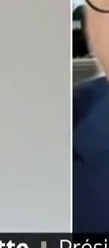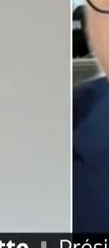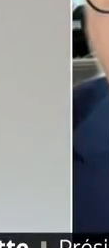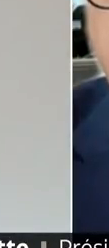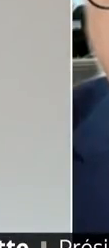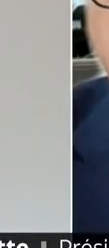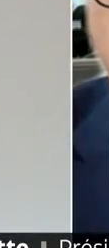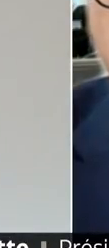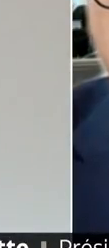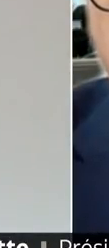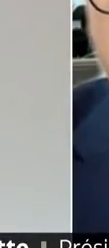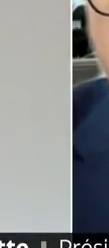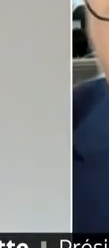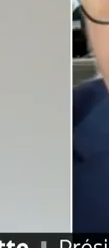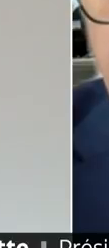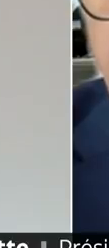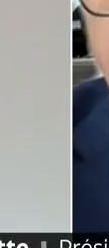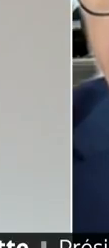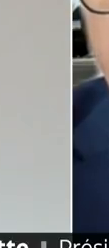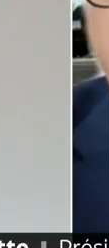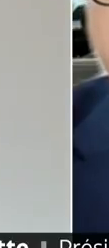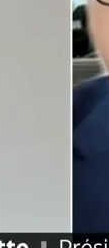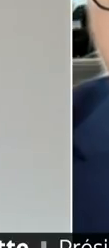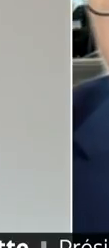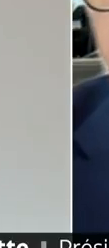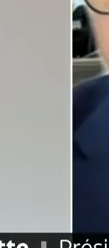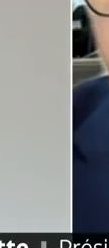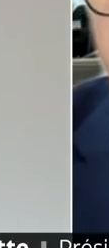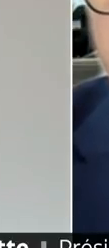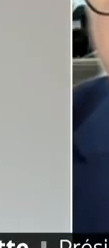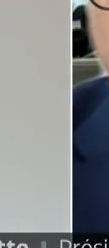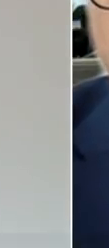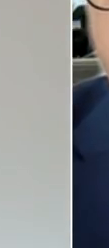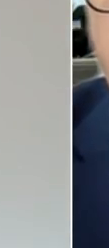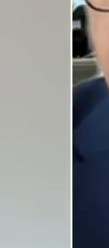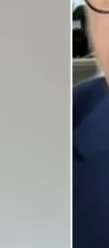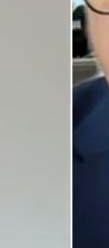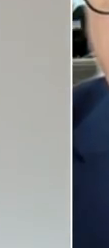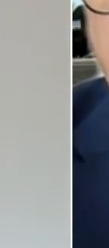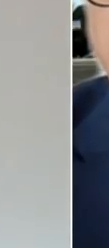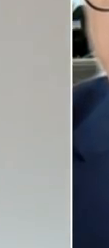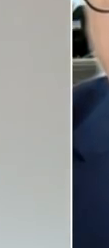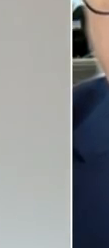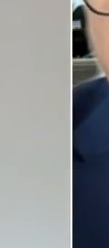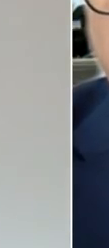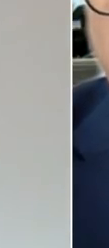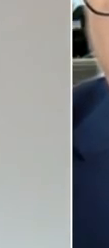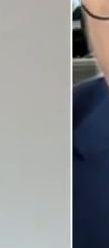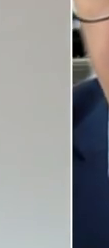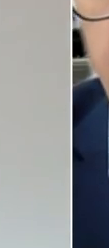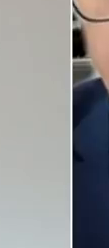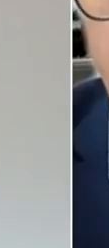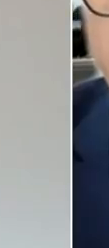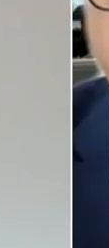que Doctolib au niveau de rendez-vous. Vous pouvez aussi directement appeler vos médecins, vos infirmières, vos pharmaciens et aussi